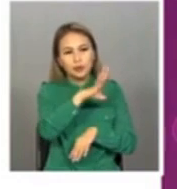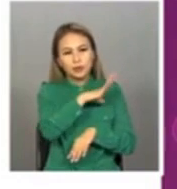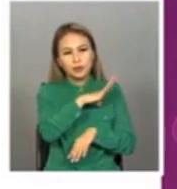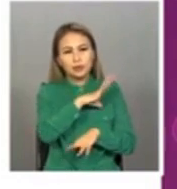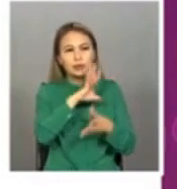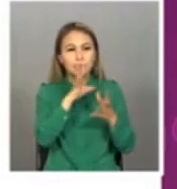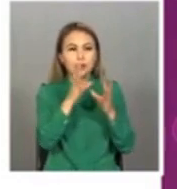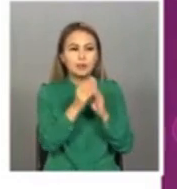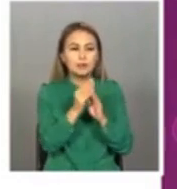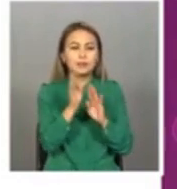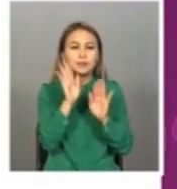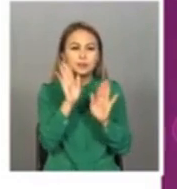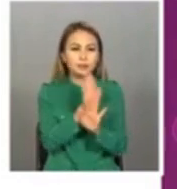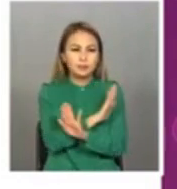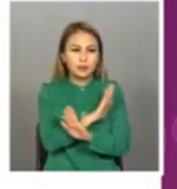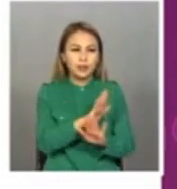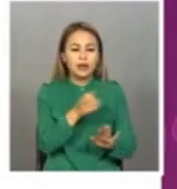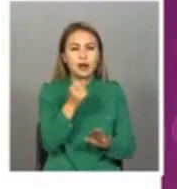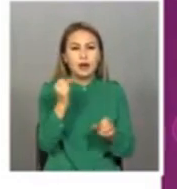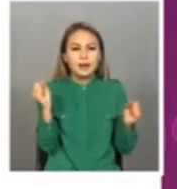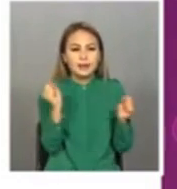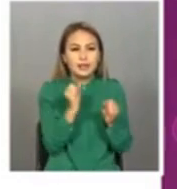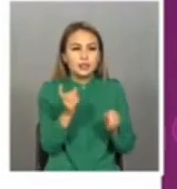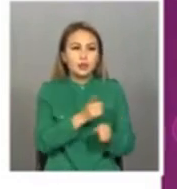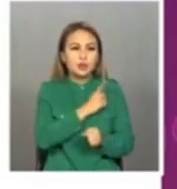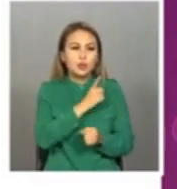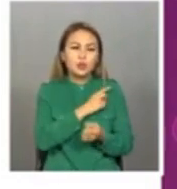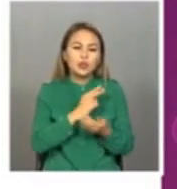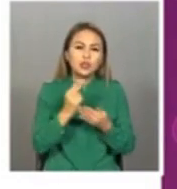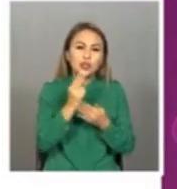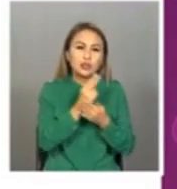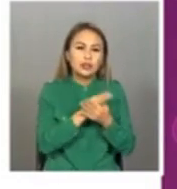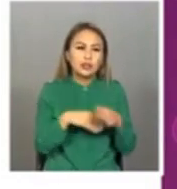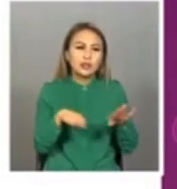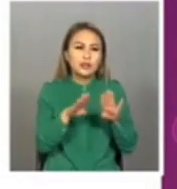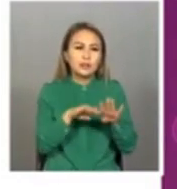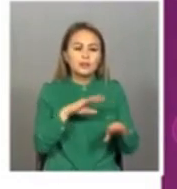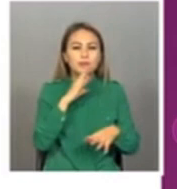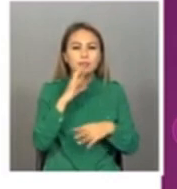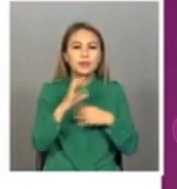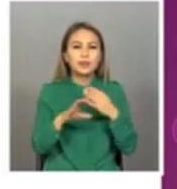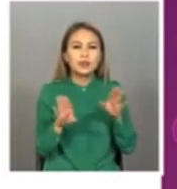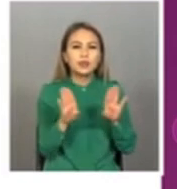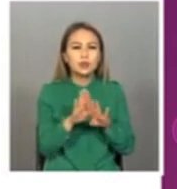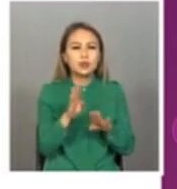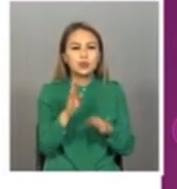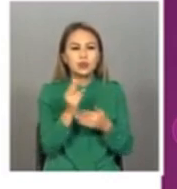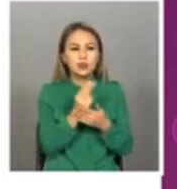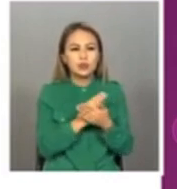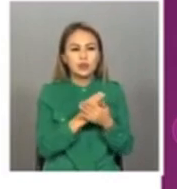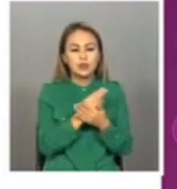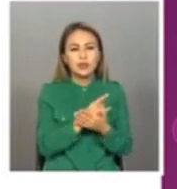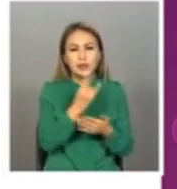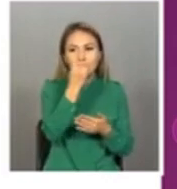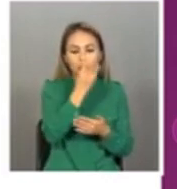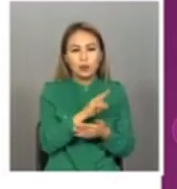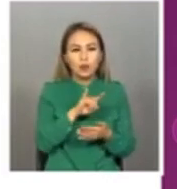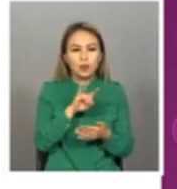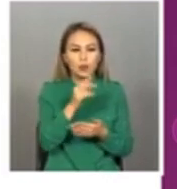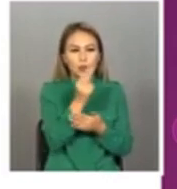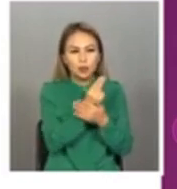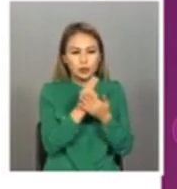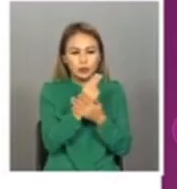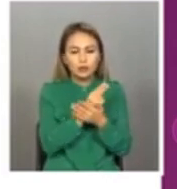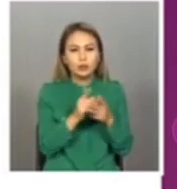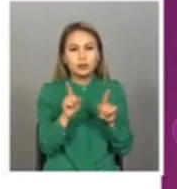ән салып. Аяз шебер суретші, салады әсем суретті. Терезені ойылап,